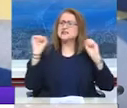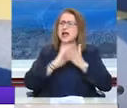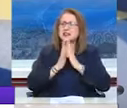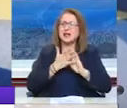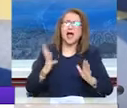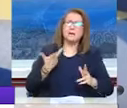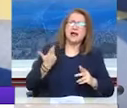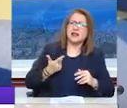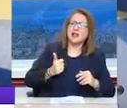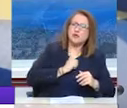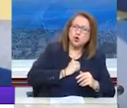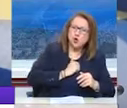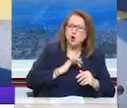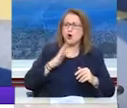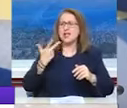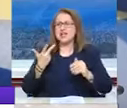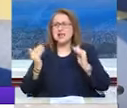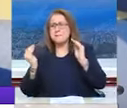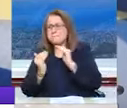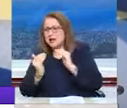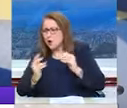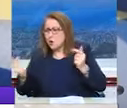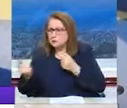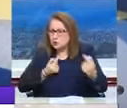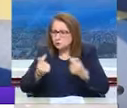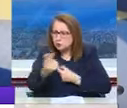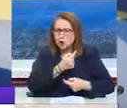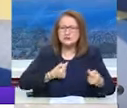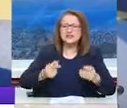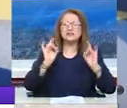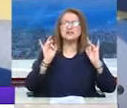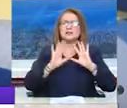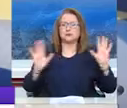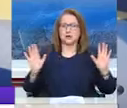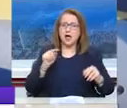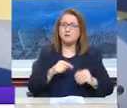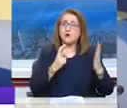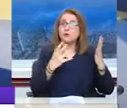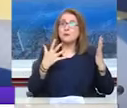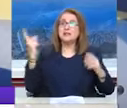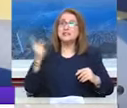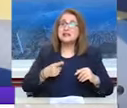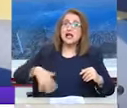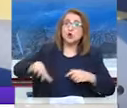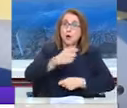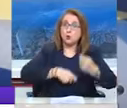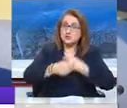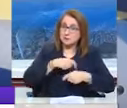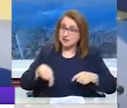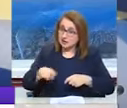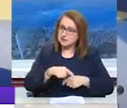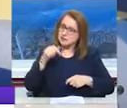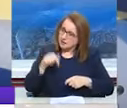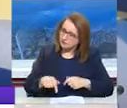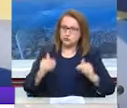μορφής, που συνιστούν το 75% του συνόλου. Τέταρτον, θεσπίζεται το